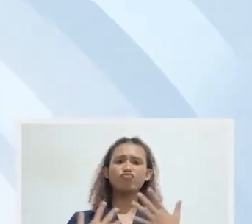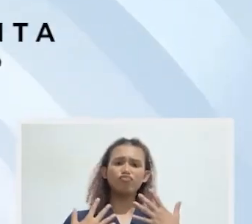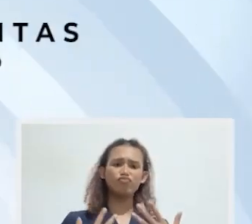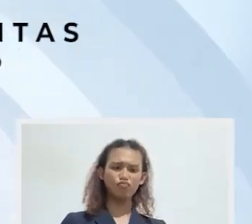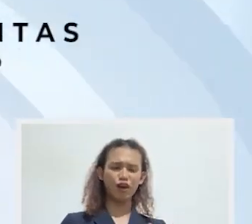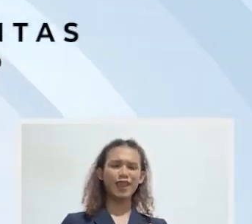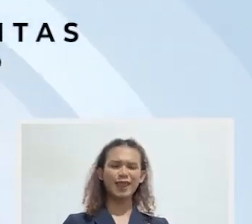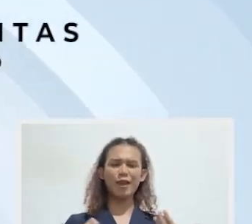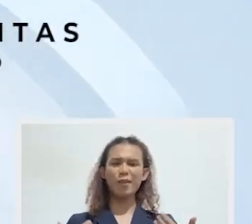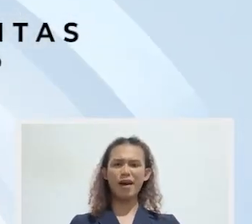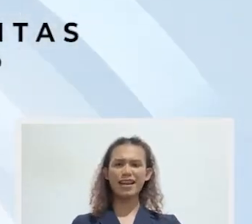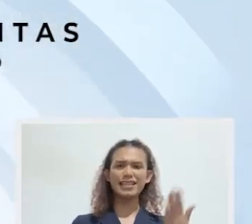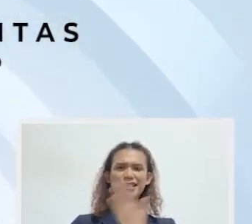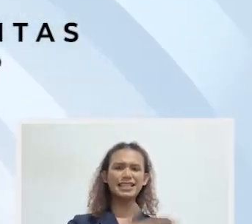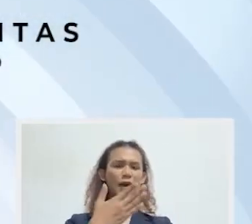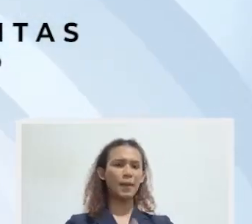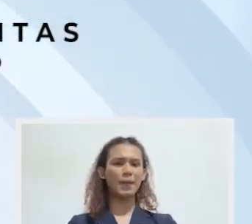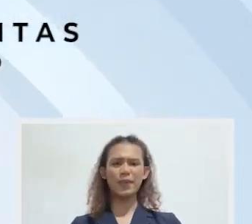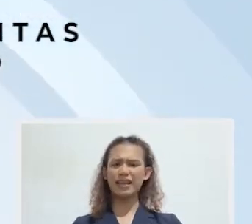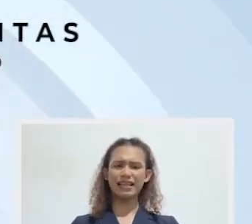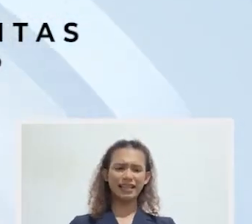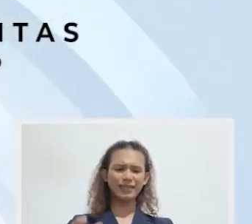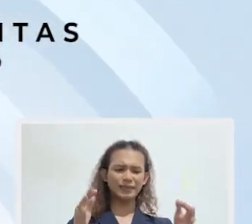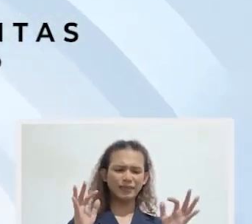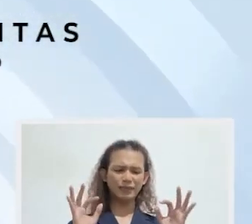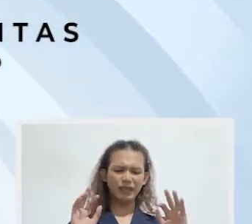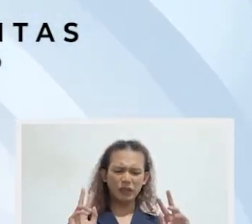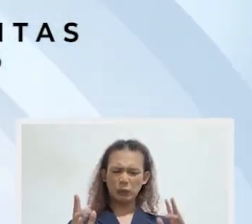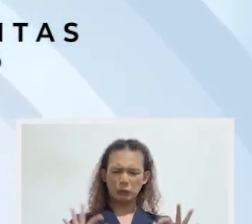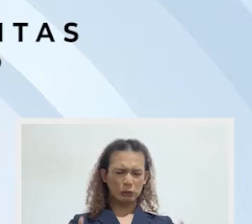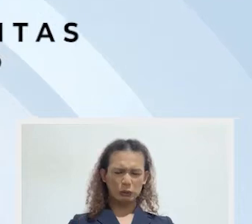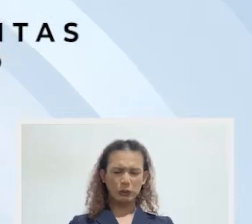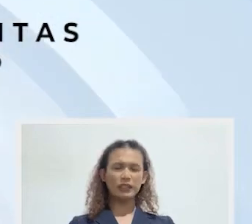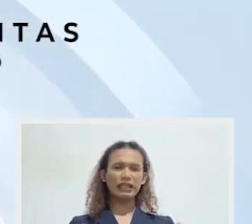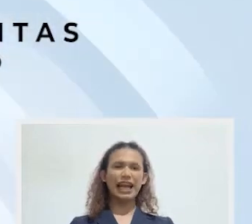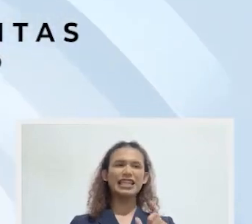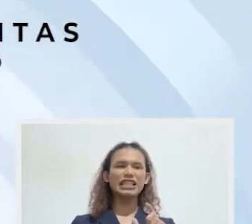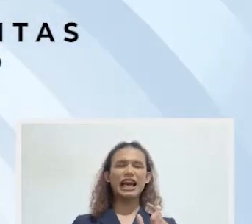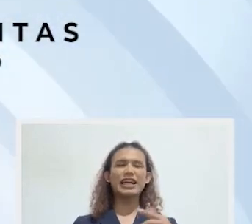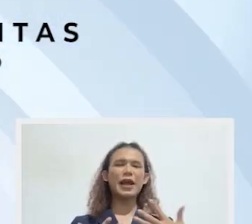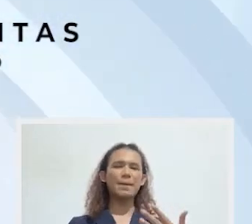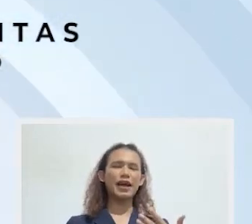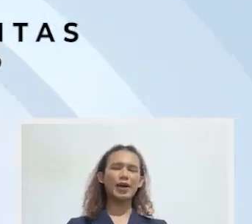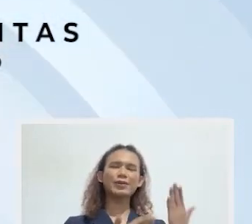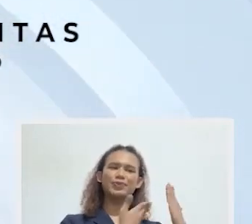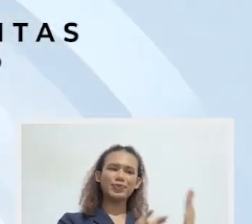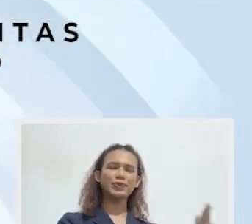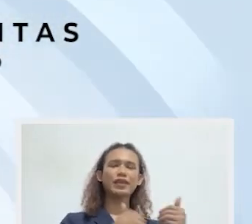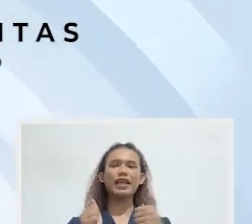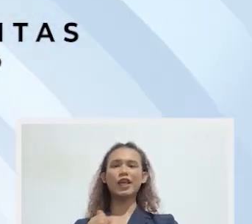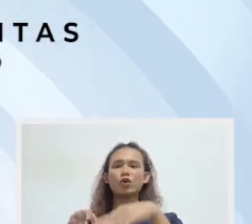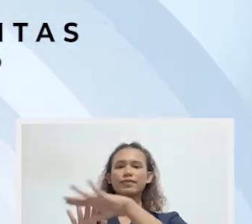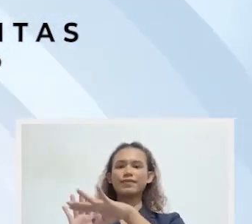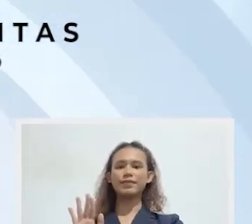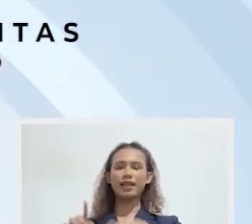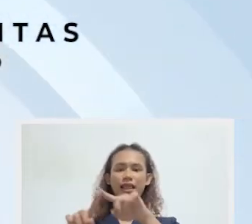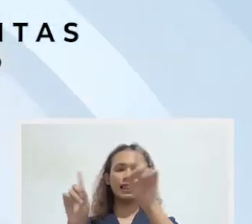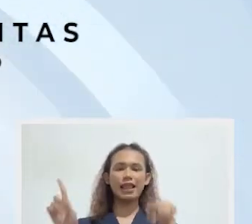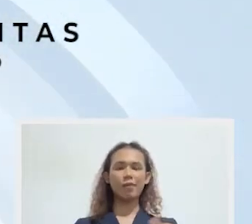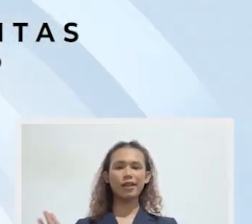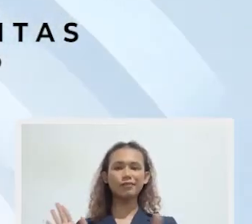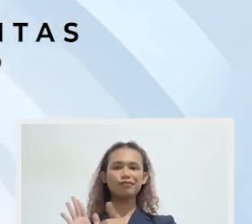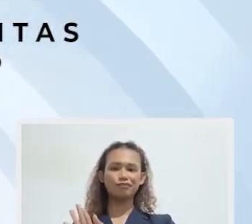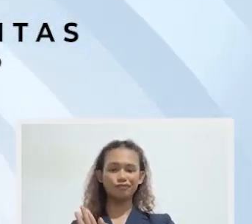Pengukuran berat badan pada pasien disabilitas dengan anggota badan tidak lengkap dapat dihitung sesuai distribusi tabel sebagai